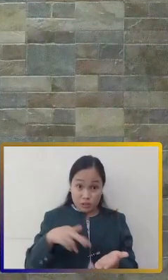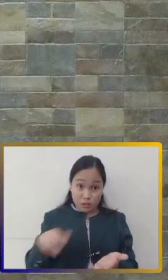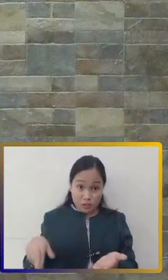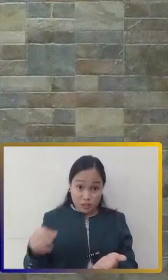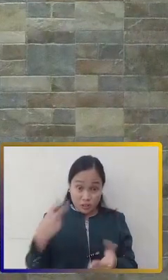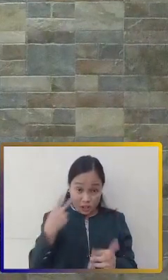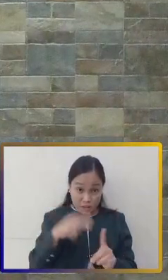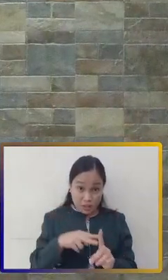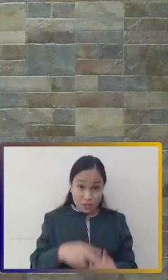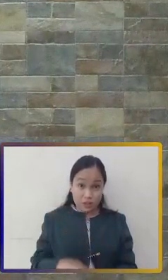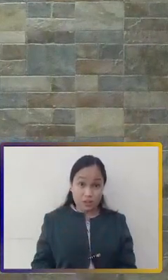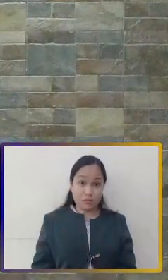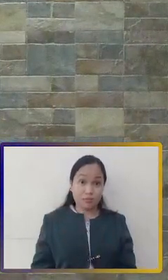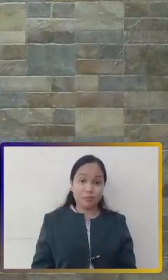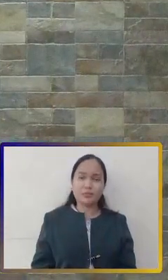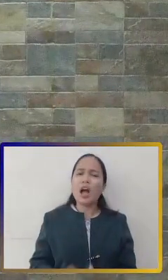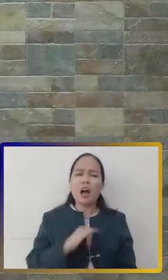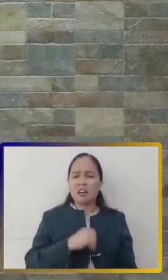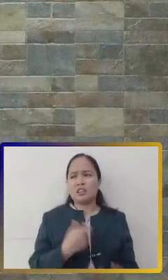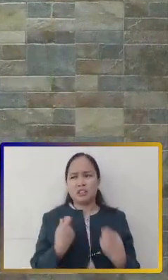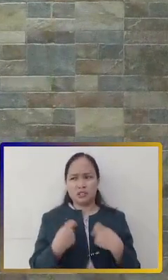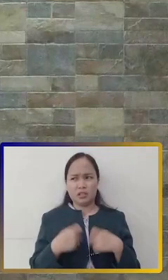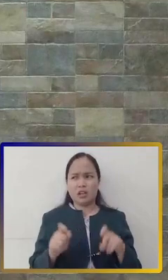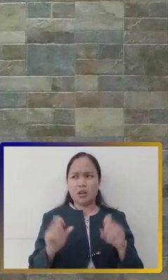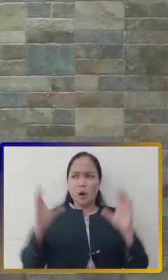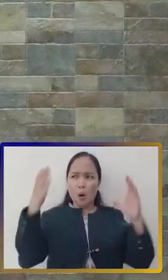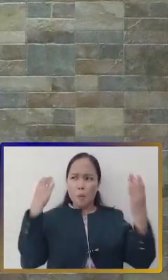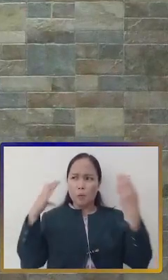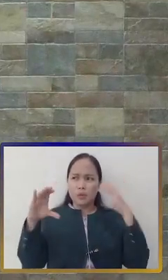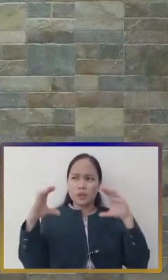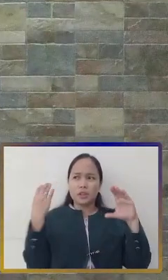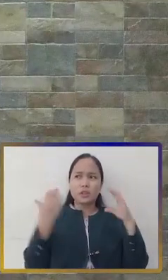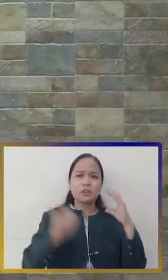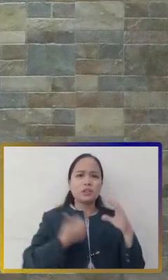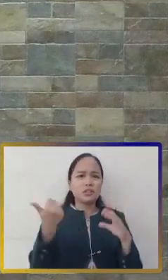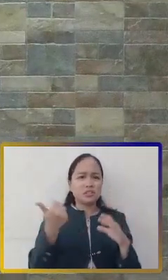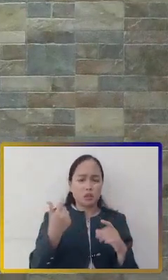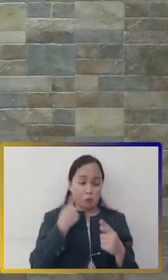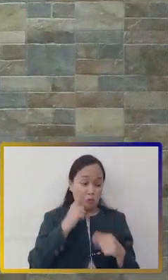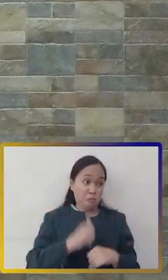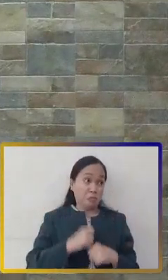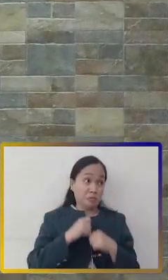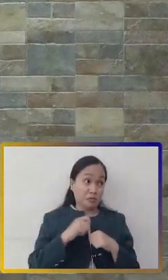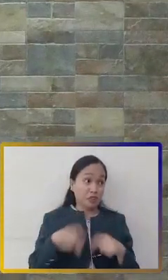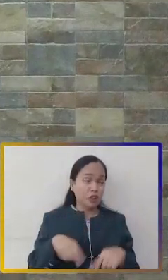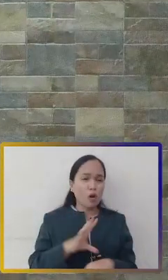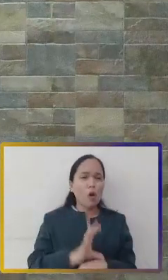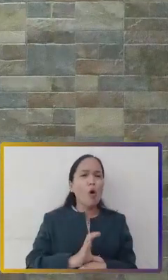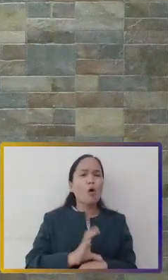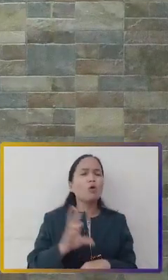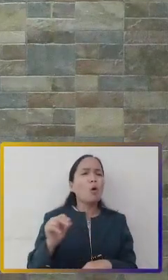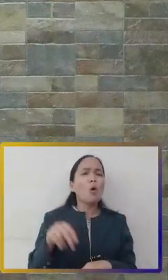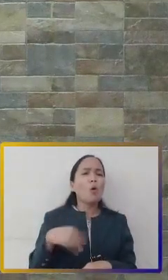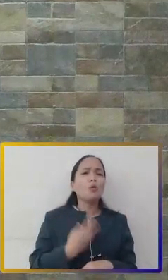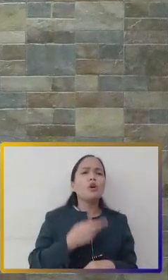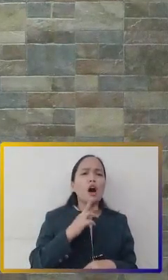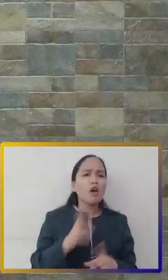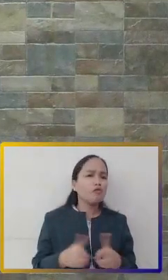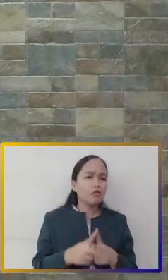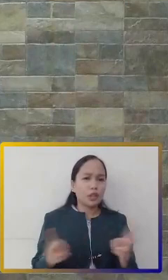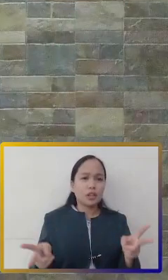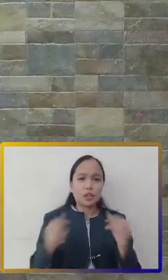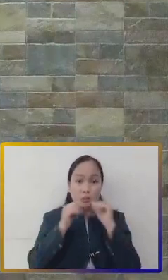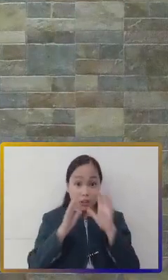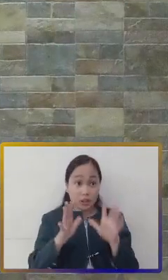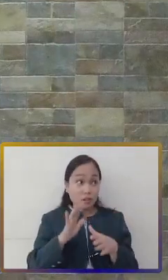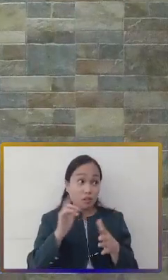Does all church, I'm not trying to compare, hindi ko kayo sinasabihan ng ganito para magyabang tayo. Pinapakita ko lang gano'n tayo pinagpala. Lahat ba